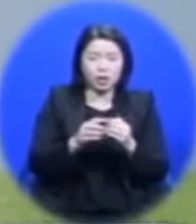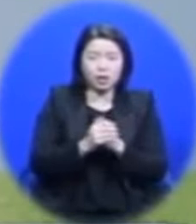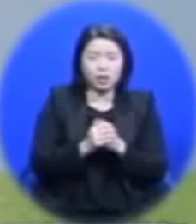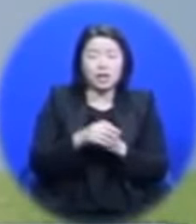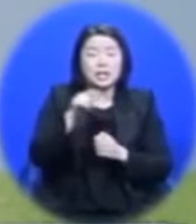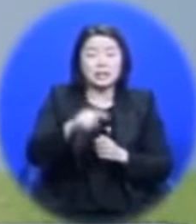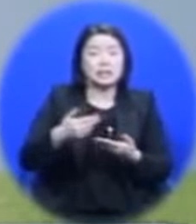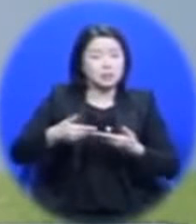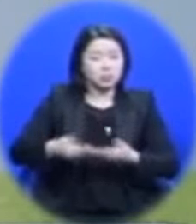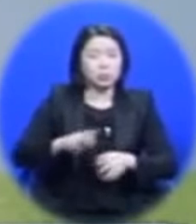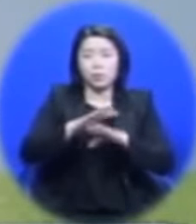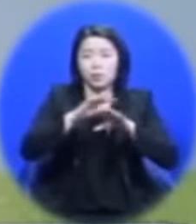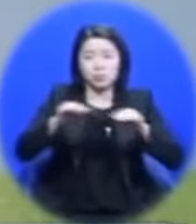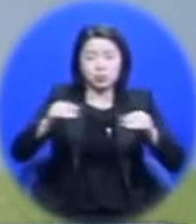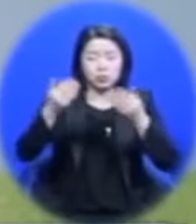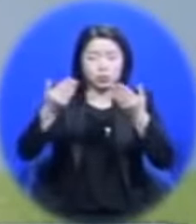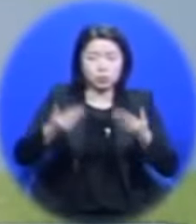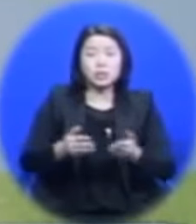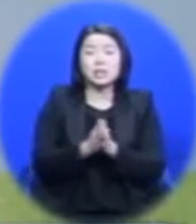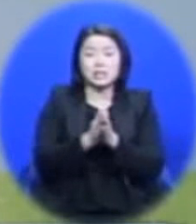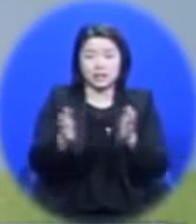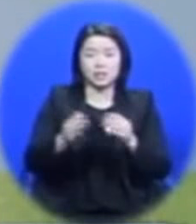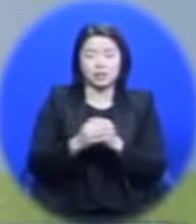그 무거움을 풀어주기 시작하셨어요.